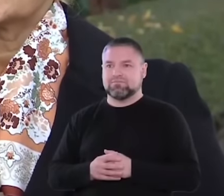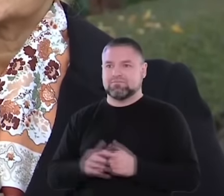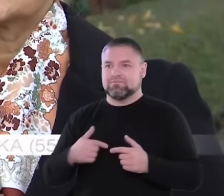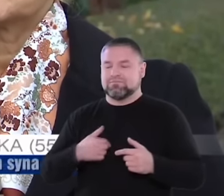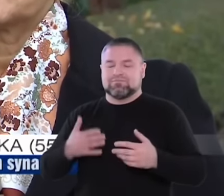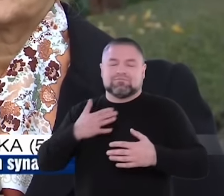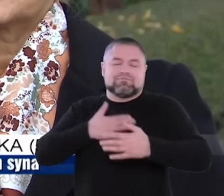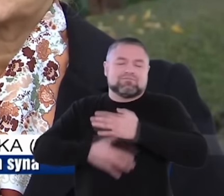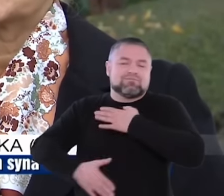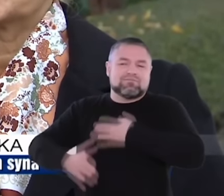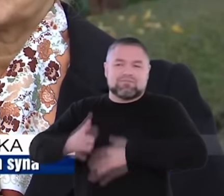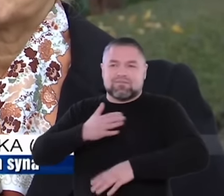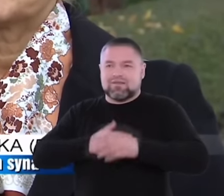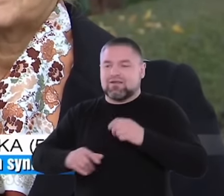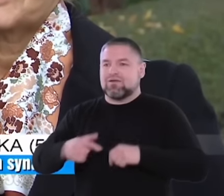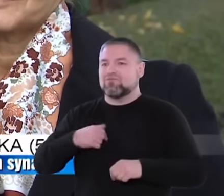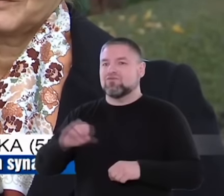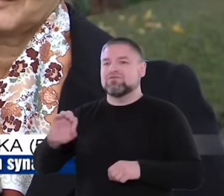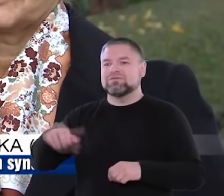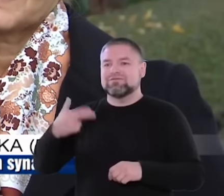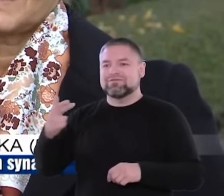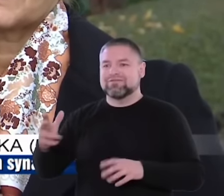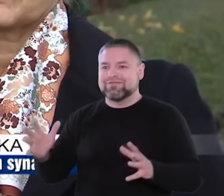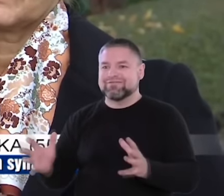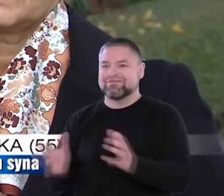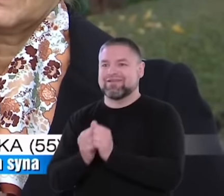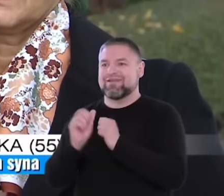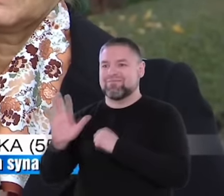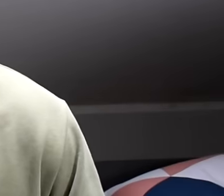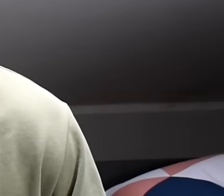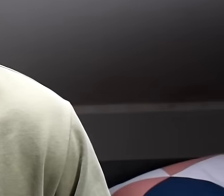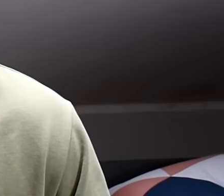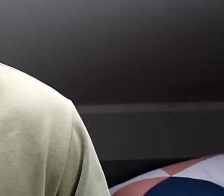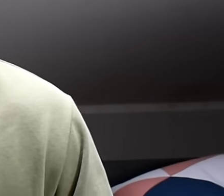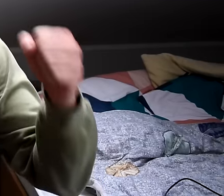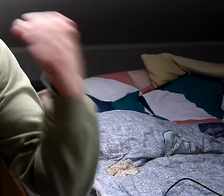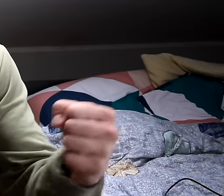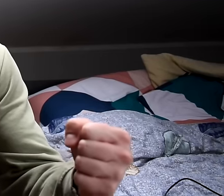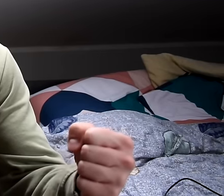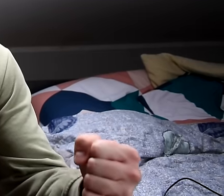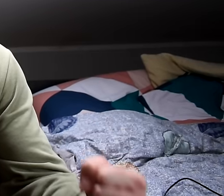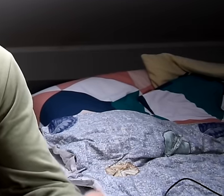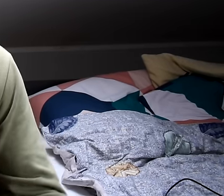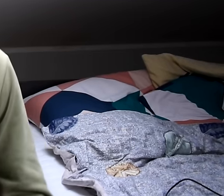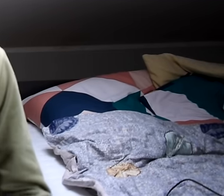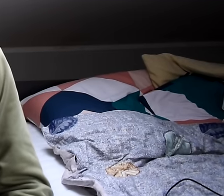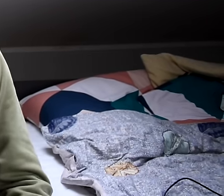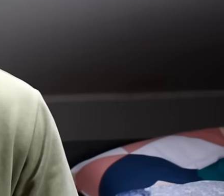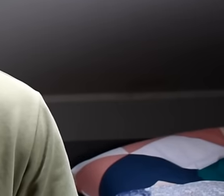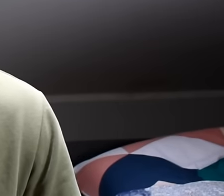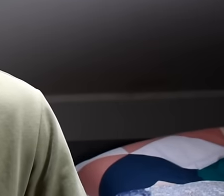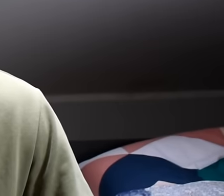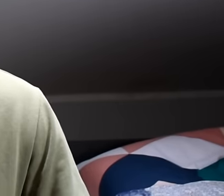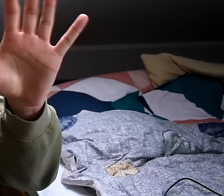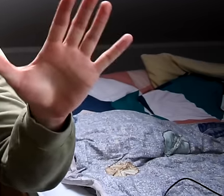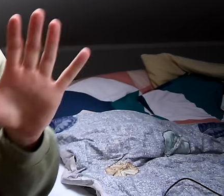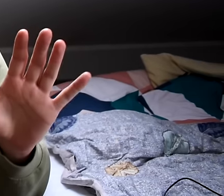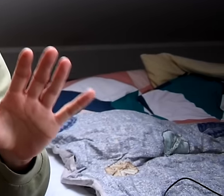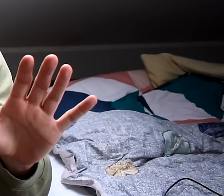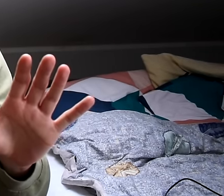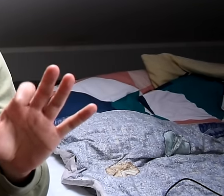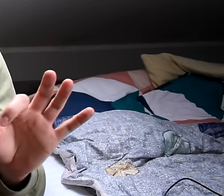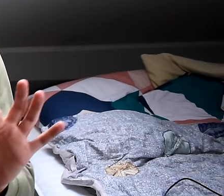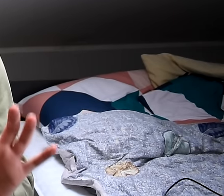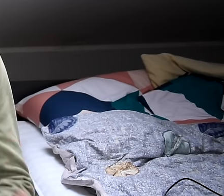Jestem taka zadowolona, że ten mój Paweł wreszcie sobie kogoś znalazł. Wiedziałem! Wiedziałem, że mam mniej lat niż ona! 5 lat młodsza! Lepiej